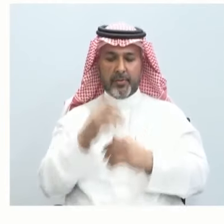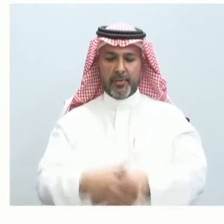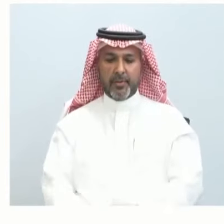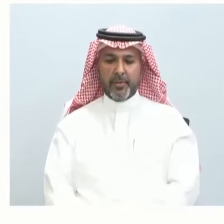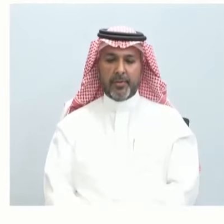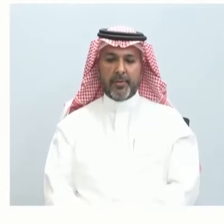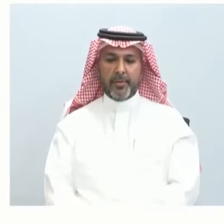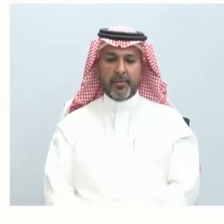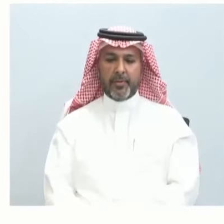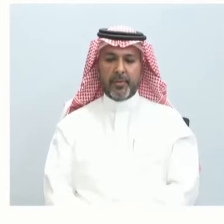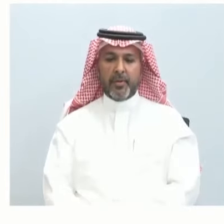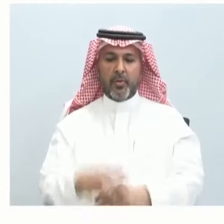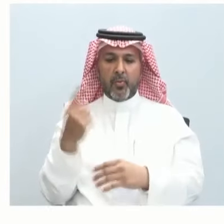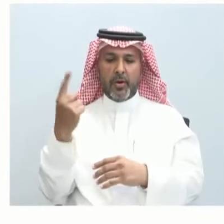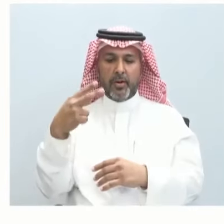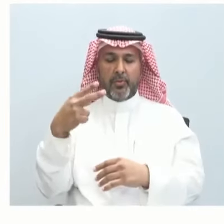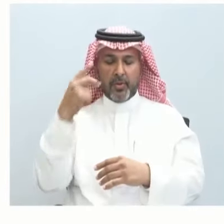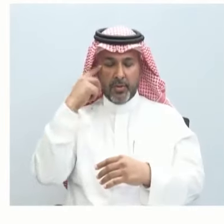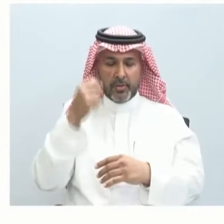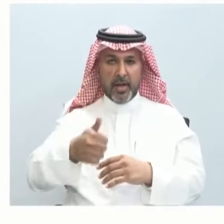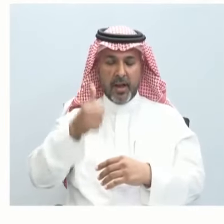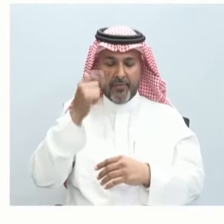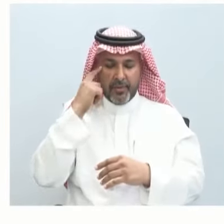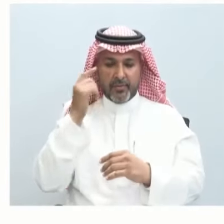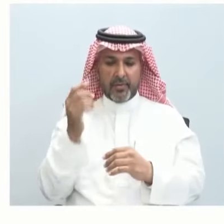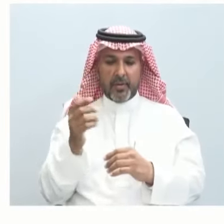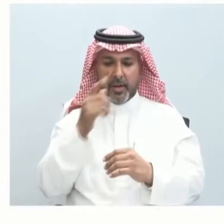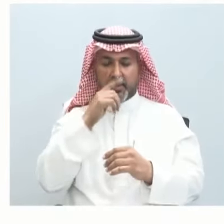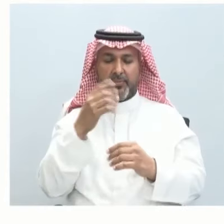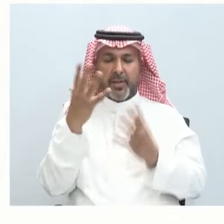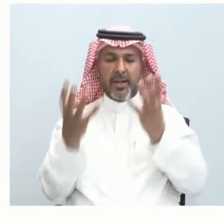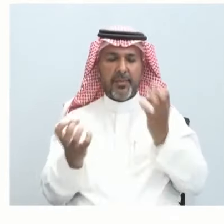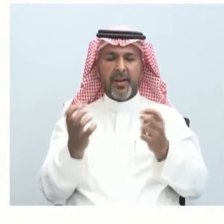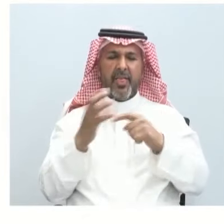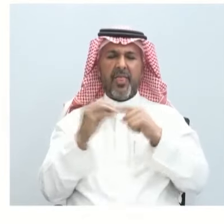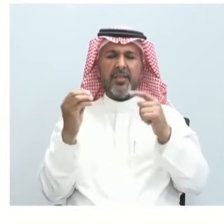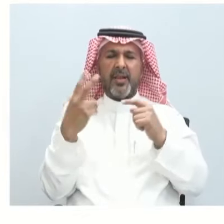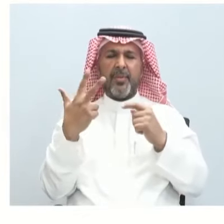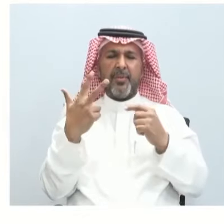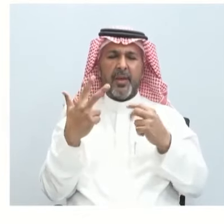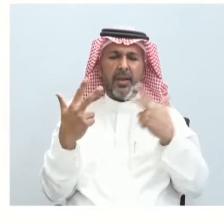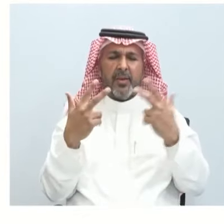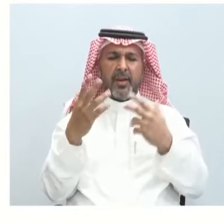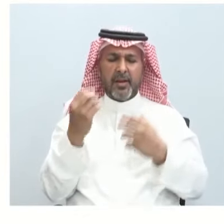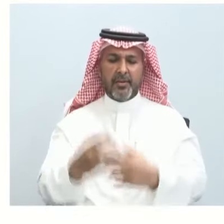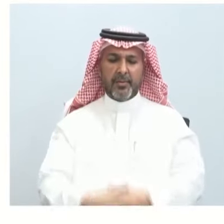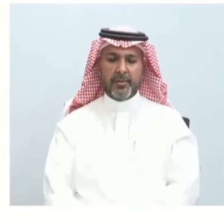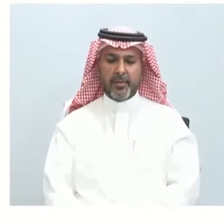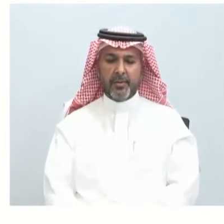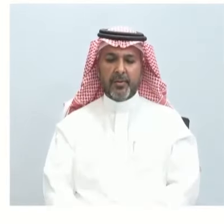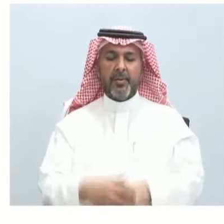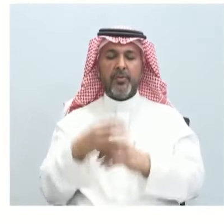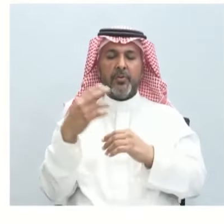بخطوتين بطرح ثمانيه من الطرف الايمن والطرف الايسر نحصل على 21 الف تساوي